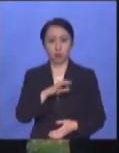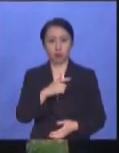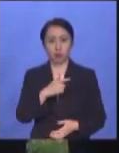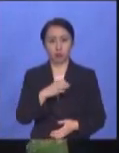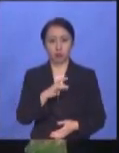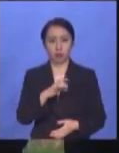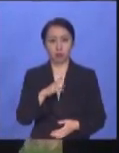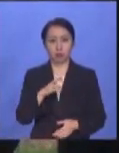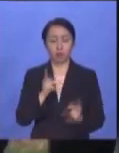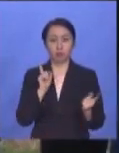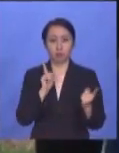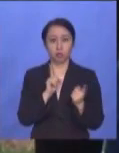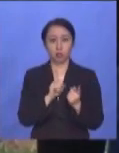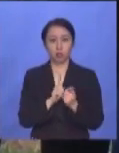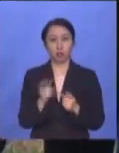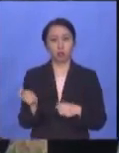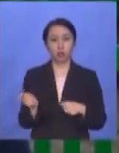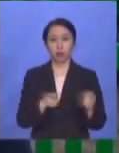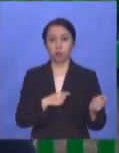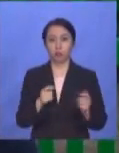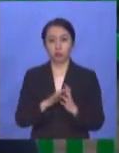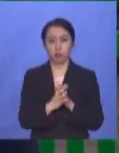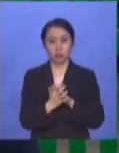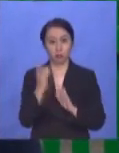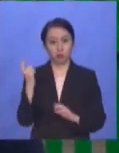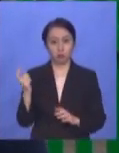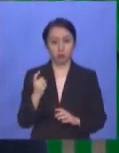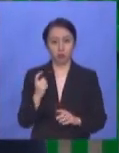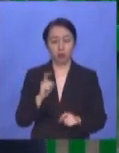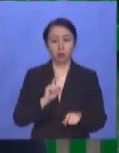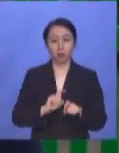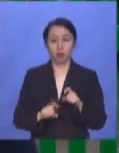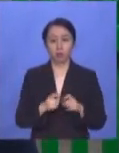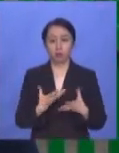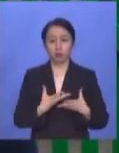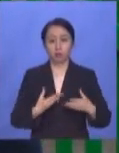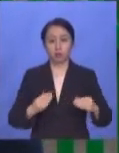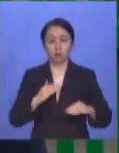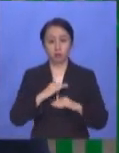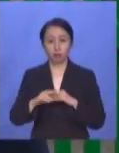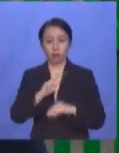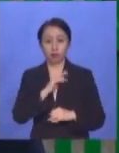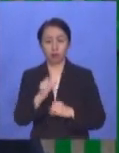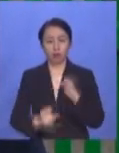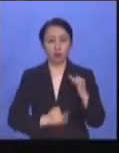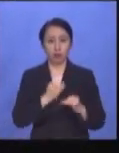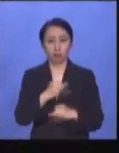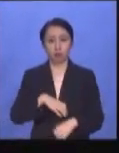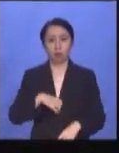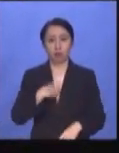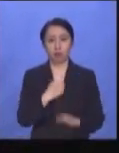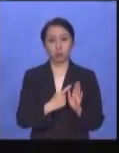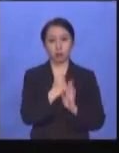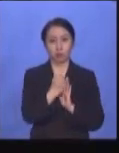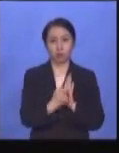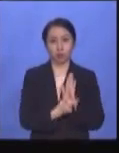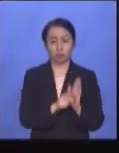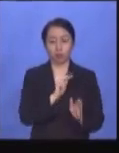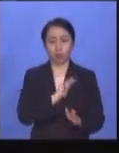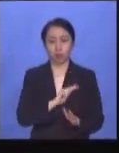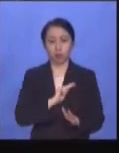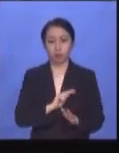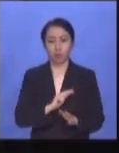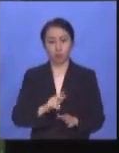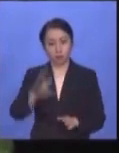АЗКО «Пески» и встретились с руководителями агроформирований. Проверили ход весенне-полевых работ, обсудили актуальные вопросы посевной кампании и